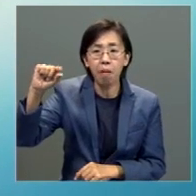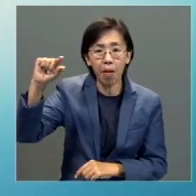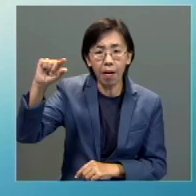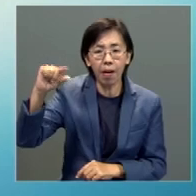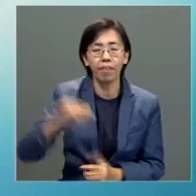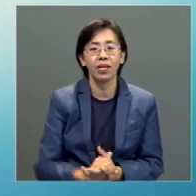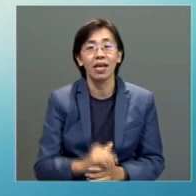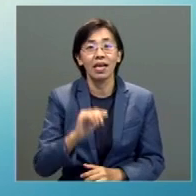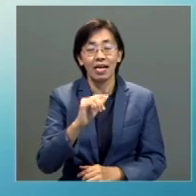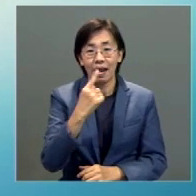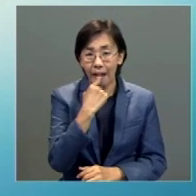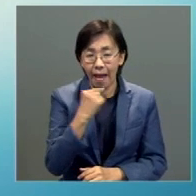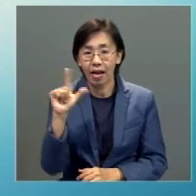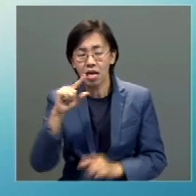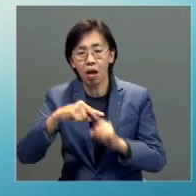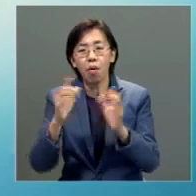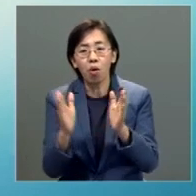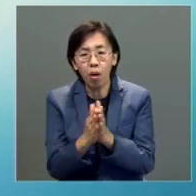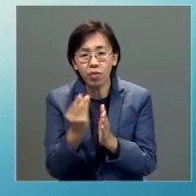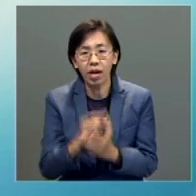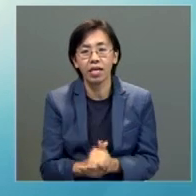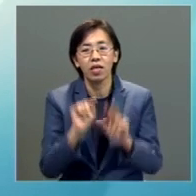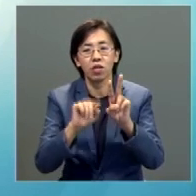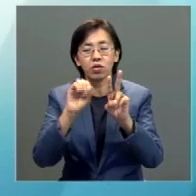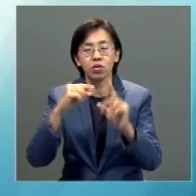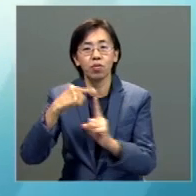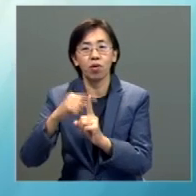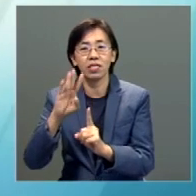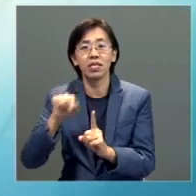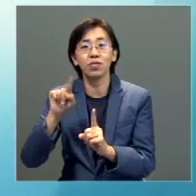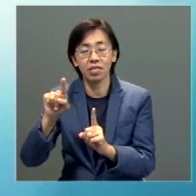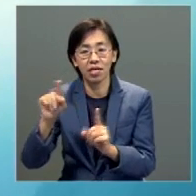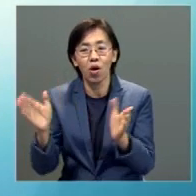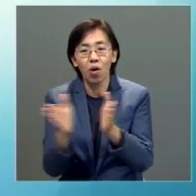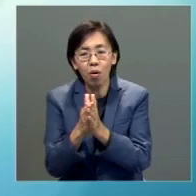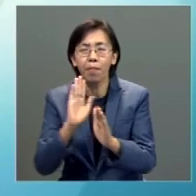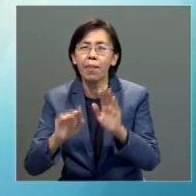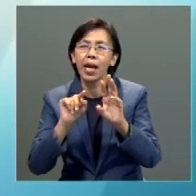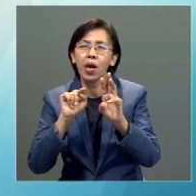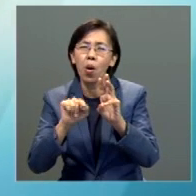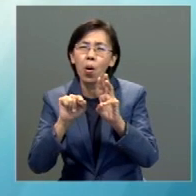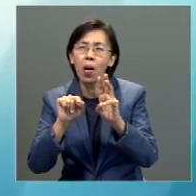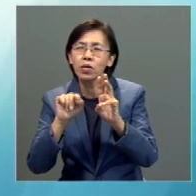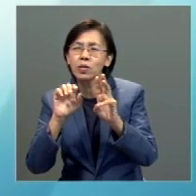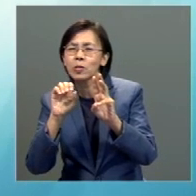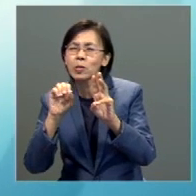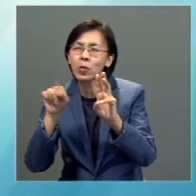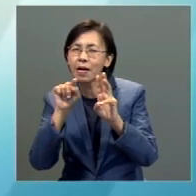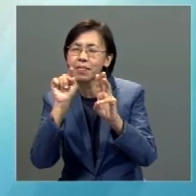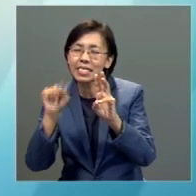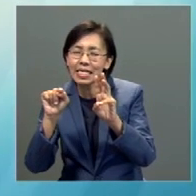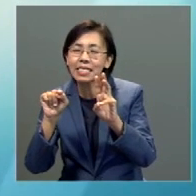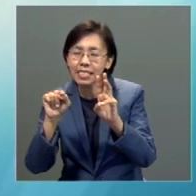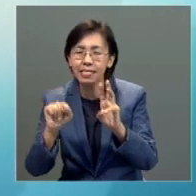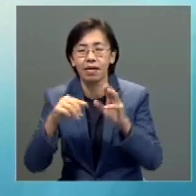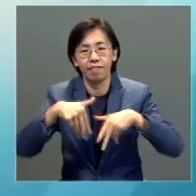วมกับสีเหลืองนะครับล่าสุดเนี่ย 2.0 บวกกับ 4.1 ก็เท่ากับ 6% กว่าๆนะครับที่ประชาชนมี